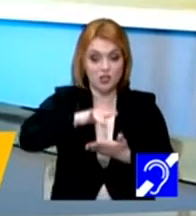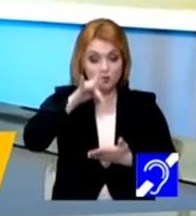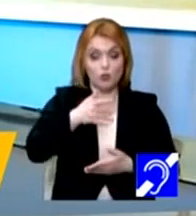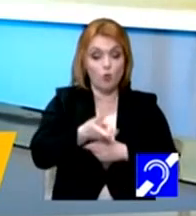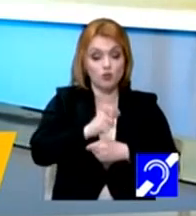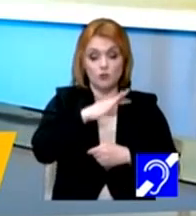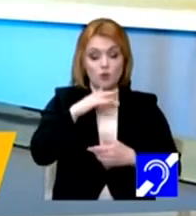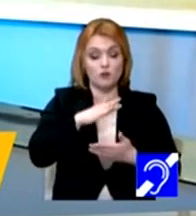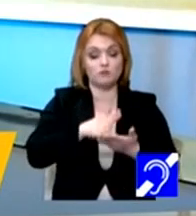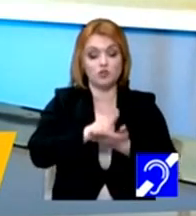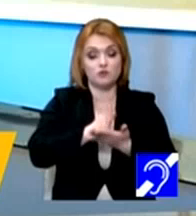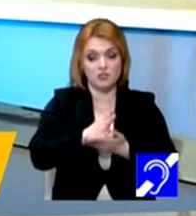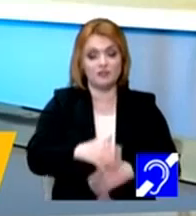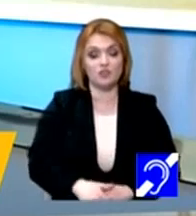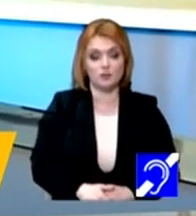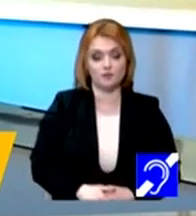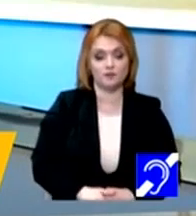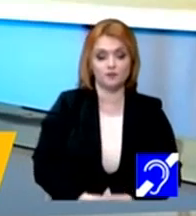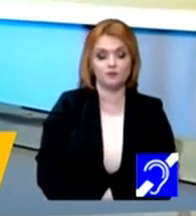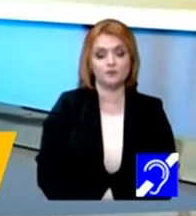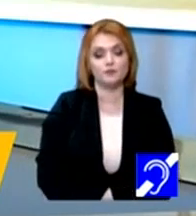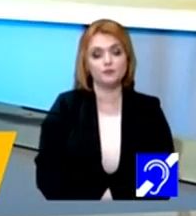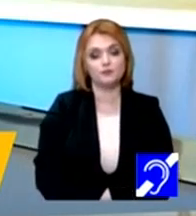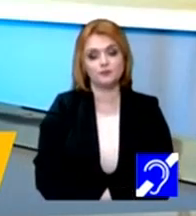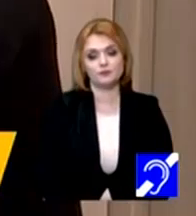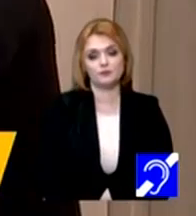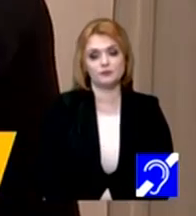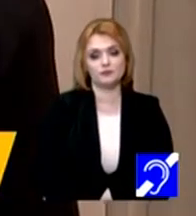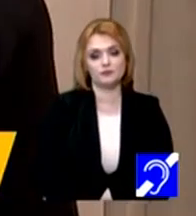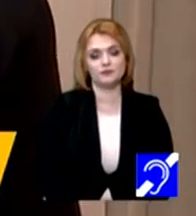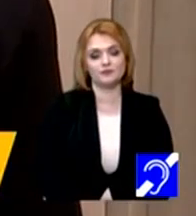în beneficiul micilor pacienți, dar și a părinților.